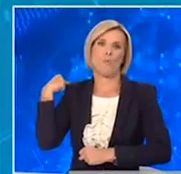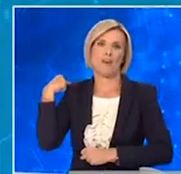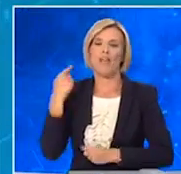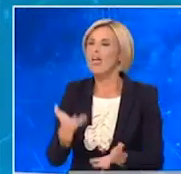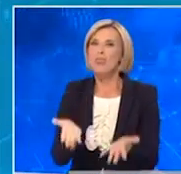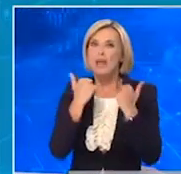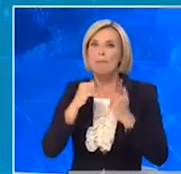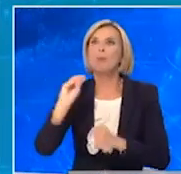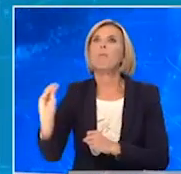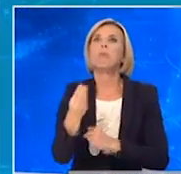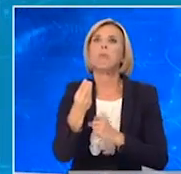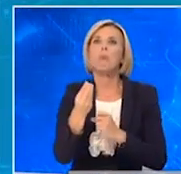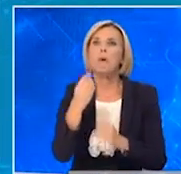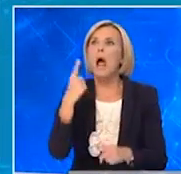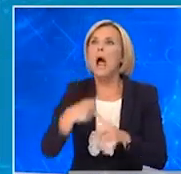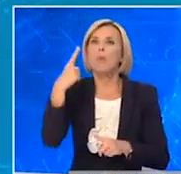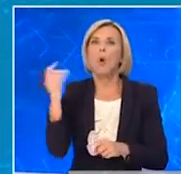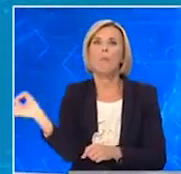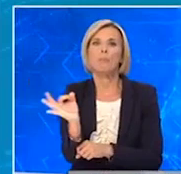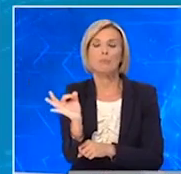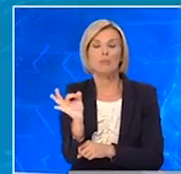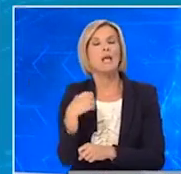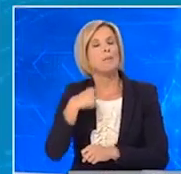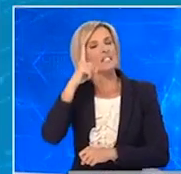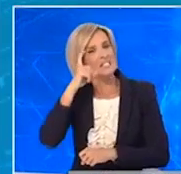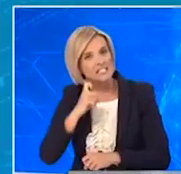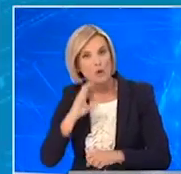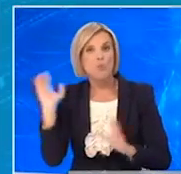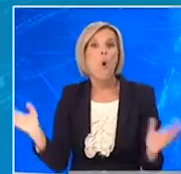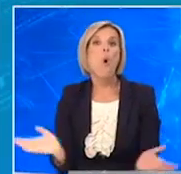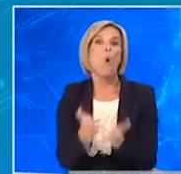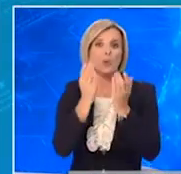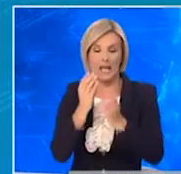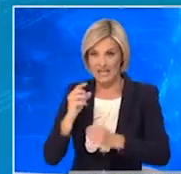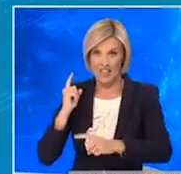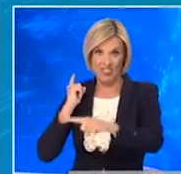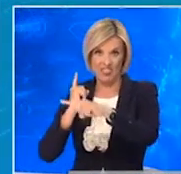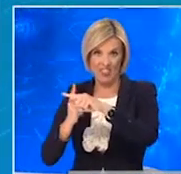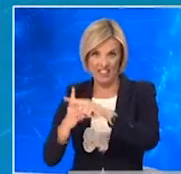κρούσματα. Υπάρχουν κρούσματα τα οποία στην ανάλυση, στην ιχνηλάτηση